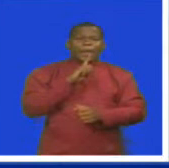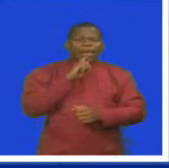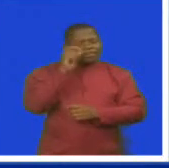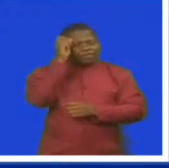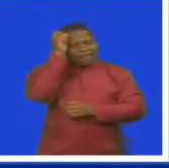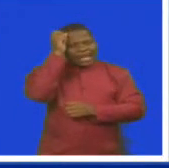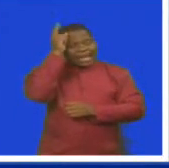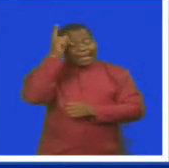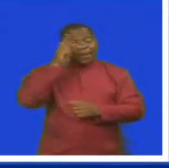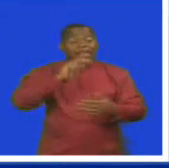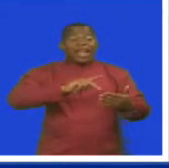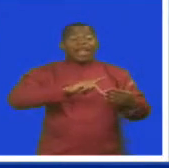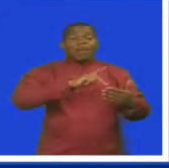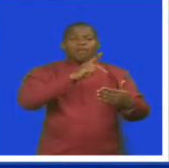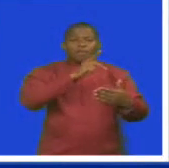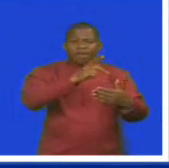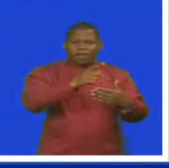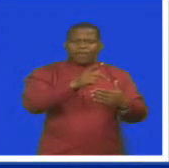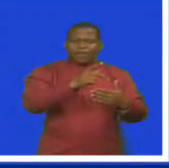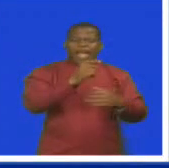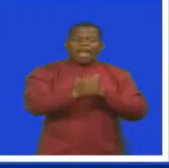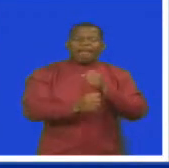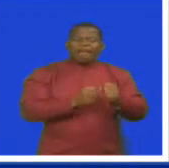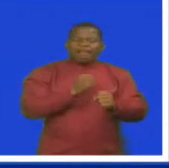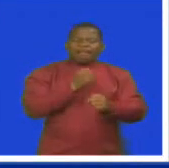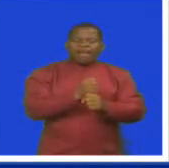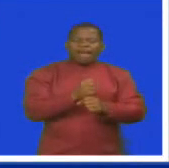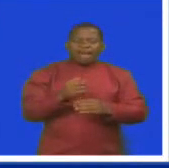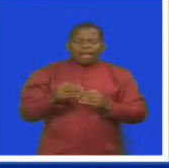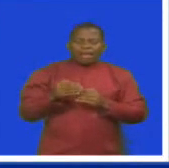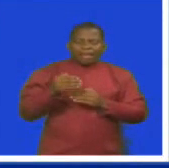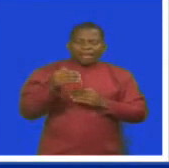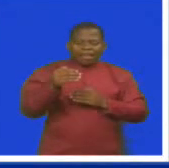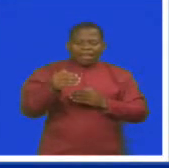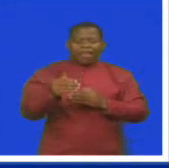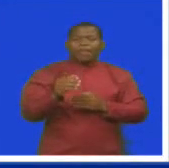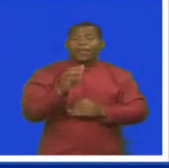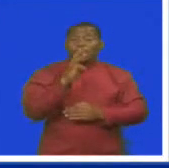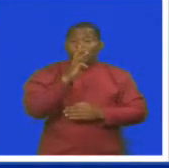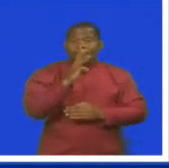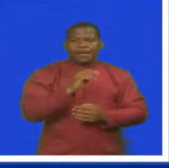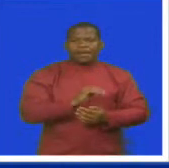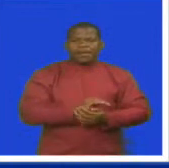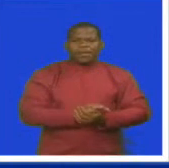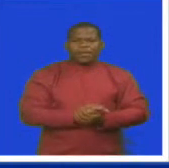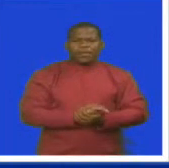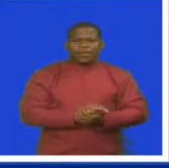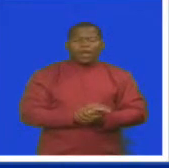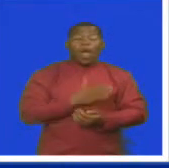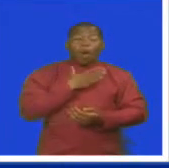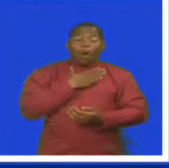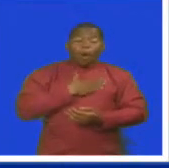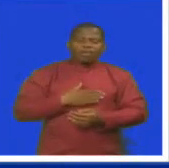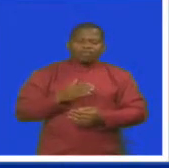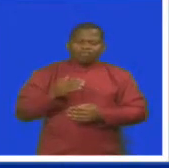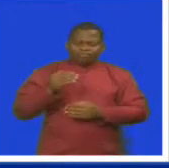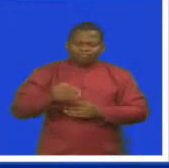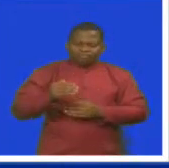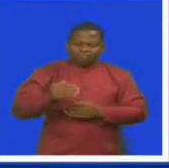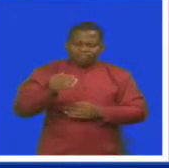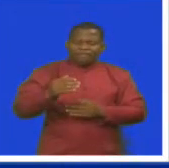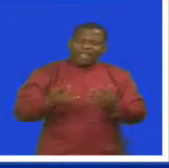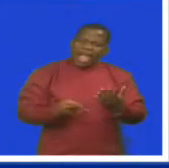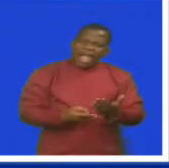sitaba nayo itawuthatha iminyaka asifuni labantwana kubashiya emkhatsini sifuna ukuchubeka nabo sendlule